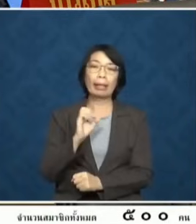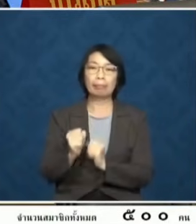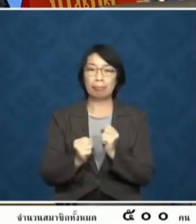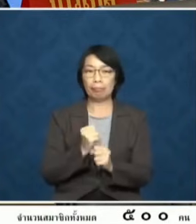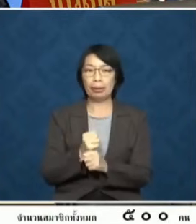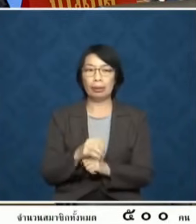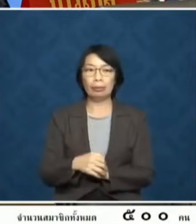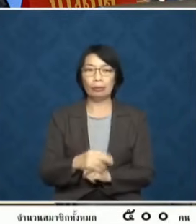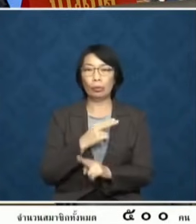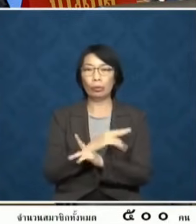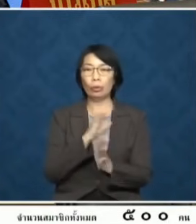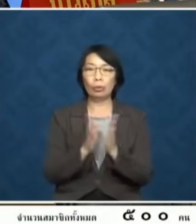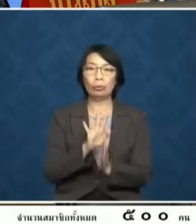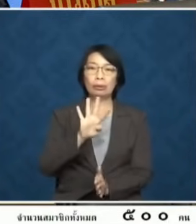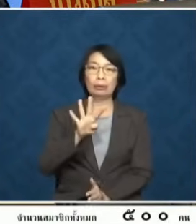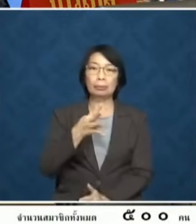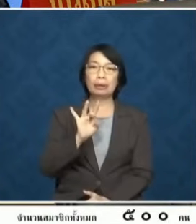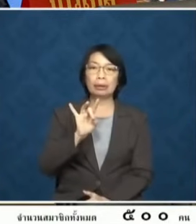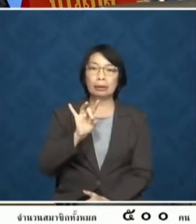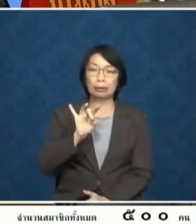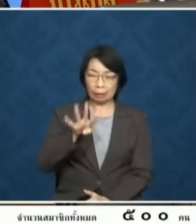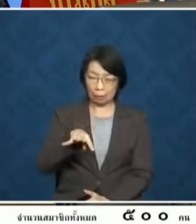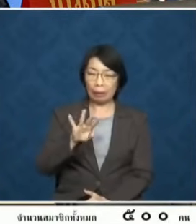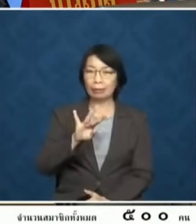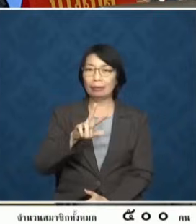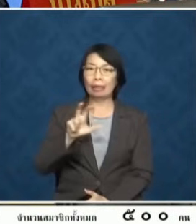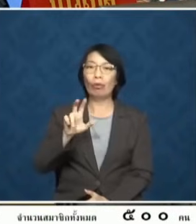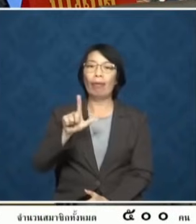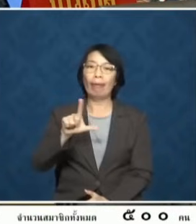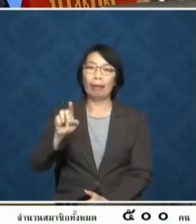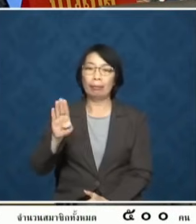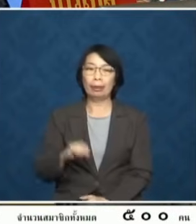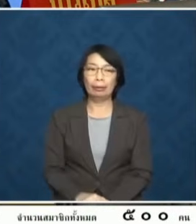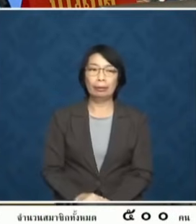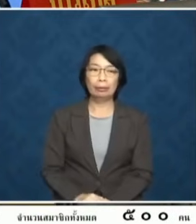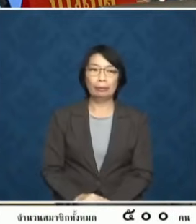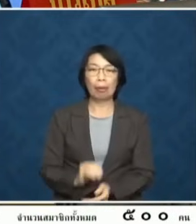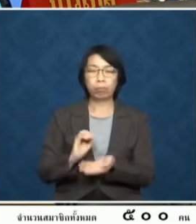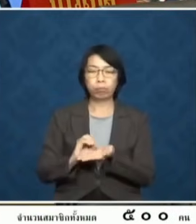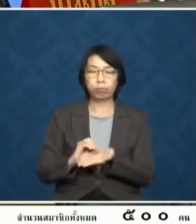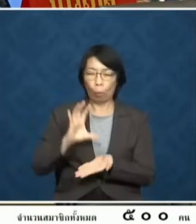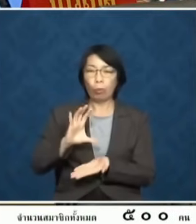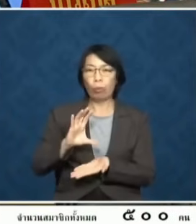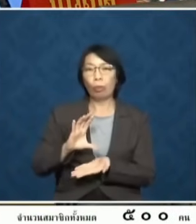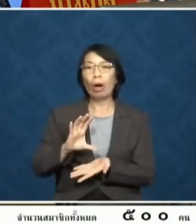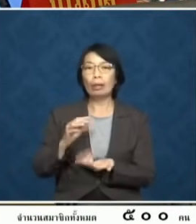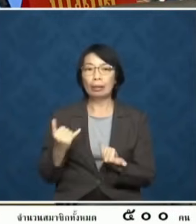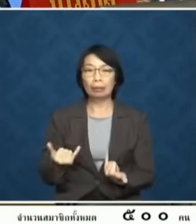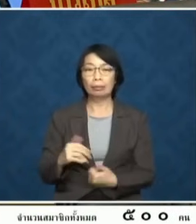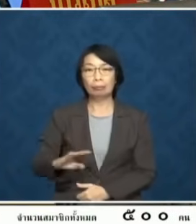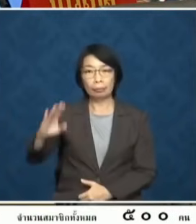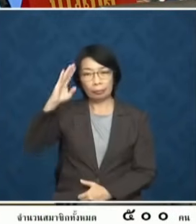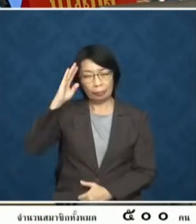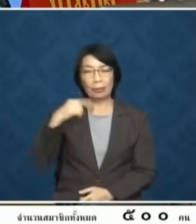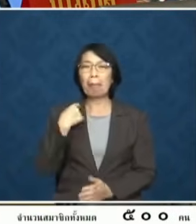มูลค่า 4 4,300ล้านบาทมูลค่ามหาศาลมากค่ะซึ่งกองทัพก็